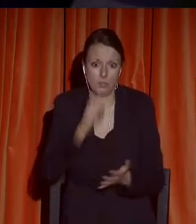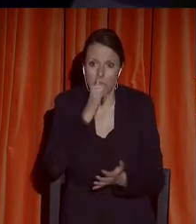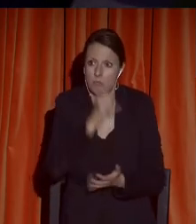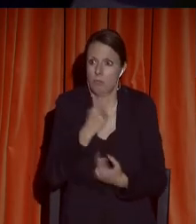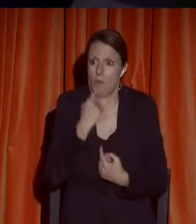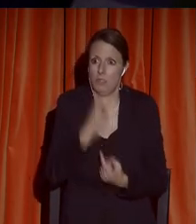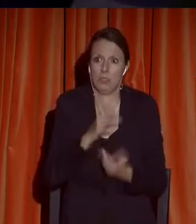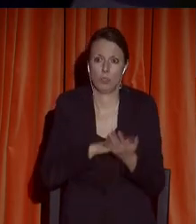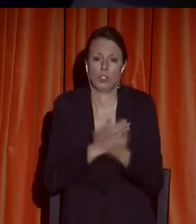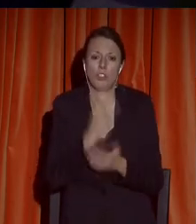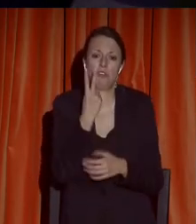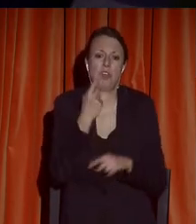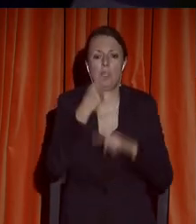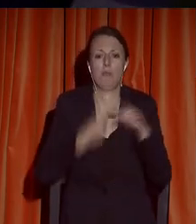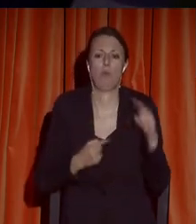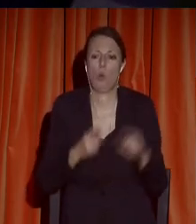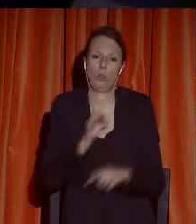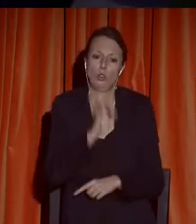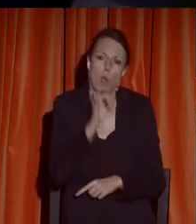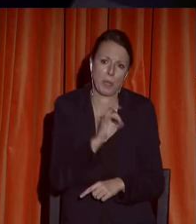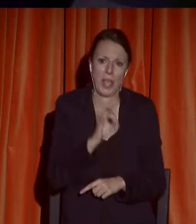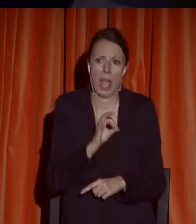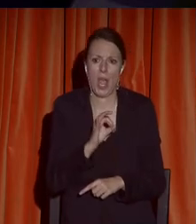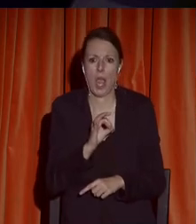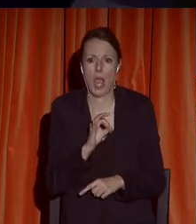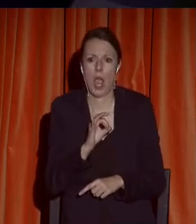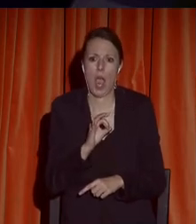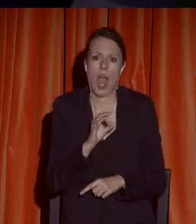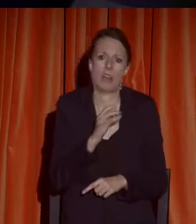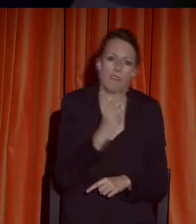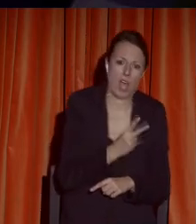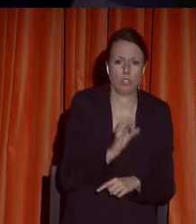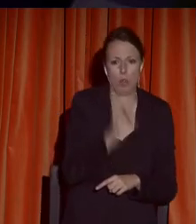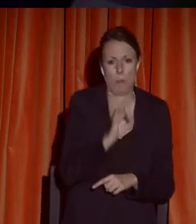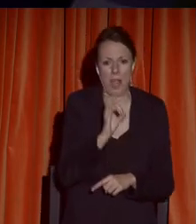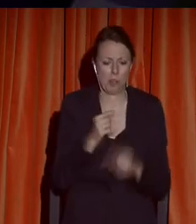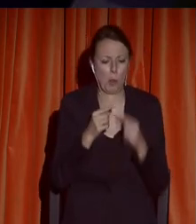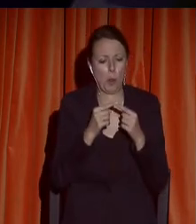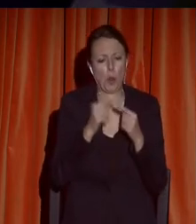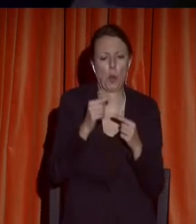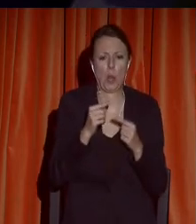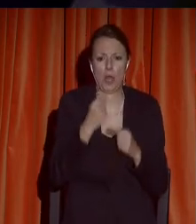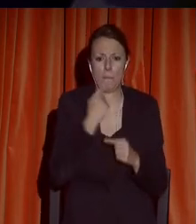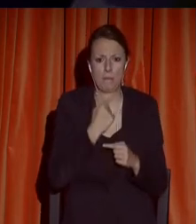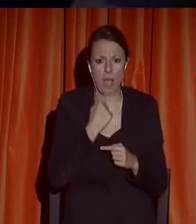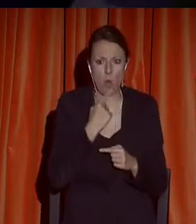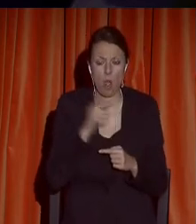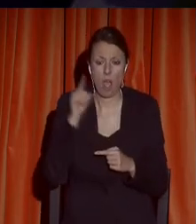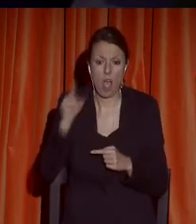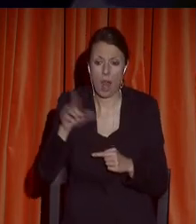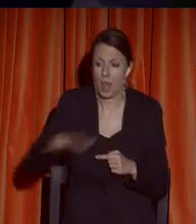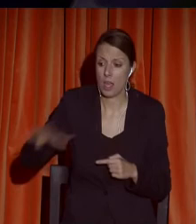2,5 stopnia, a 2 to jest nieduża różnica, bo na Arktyce, na